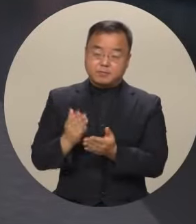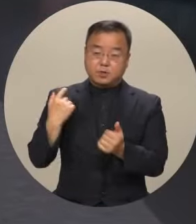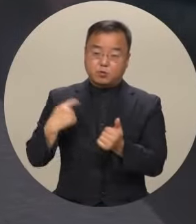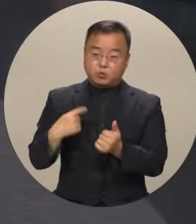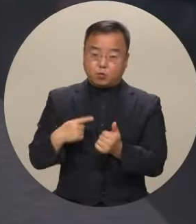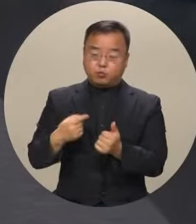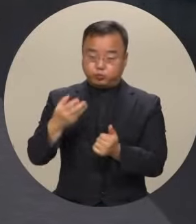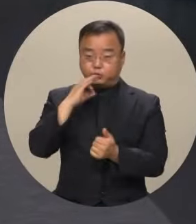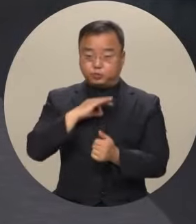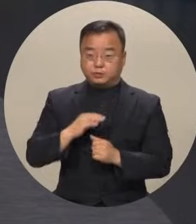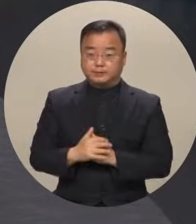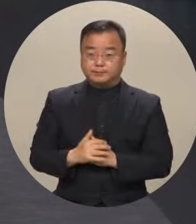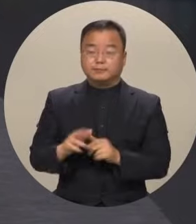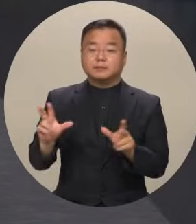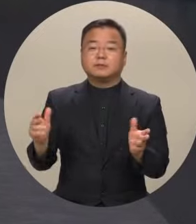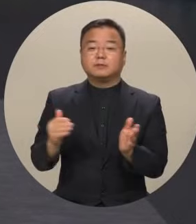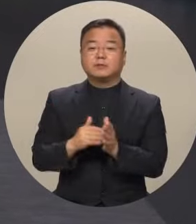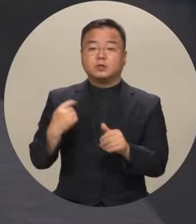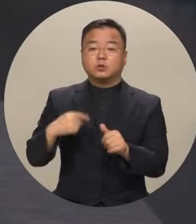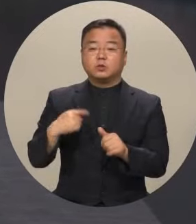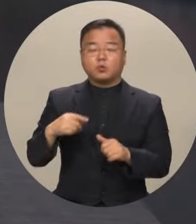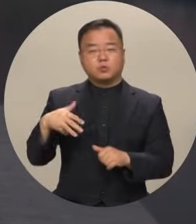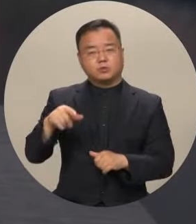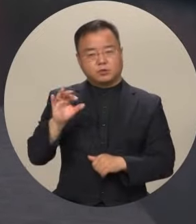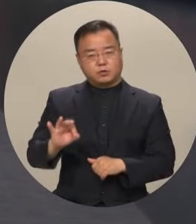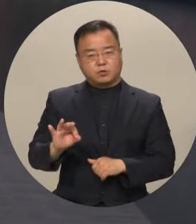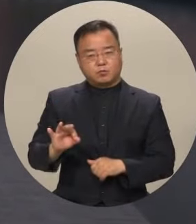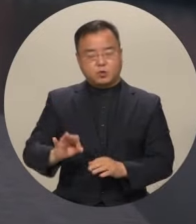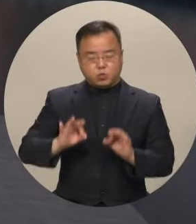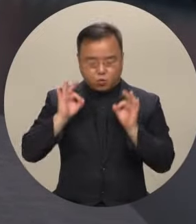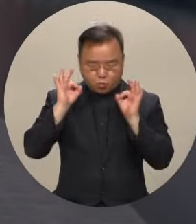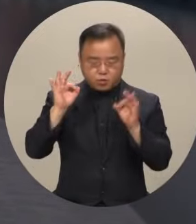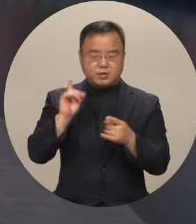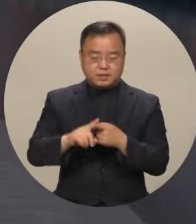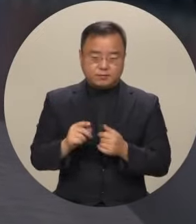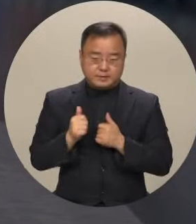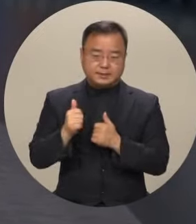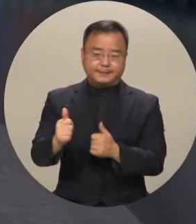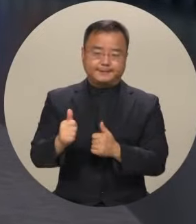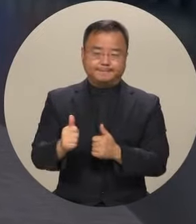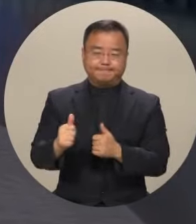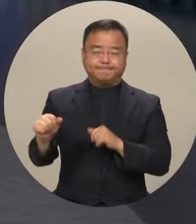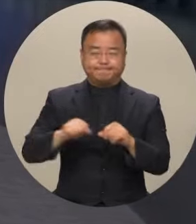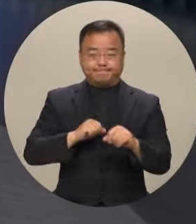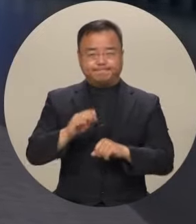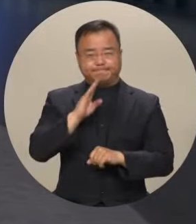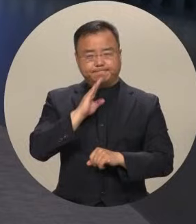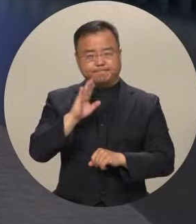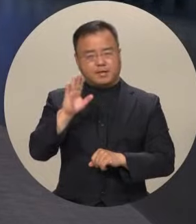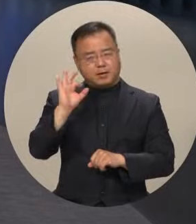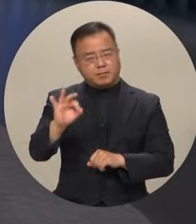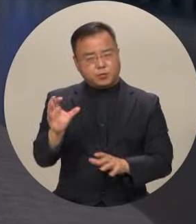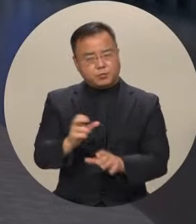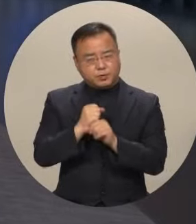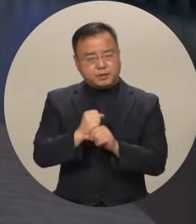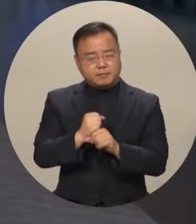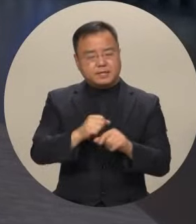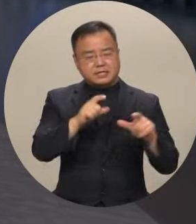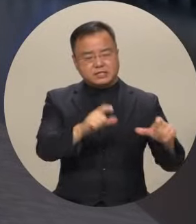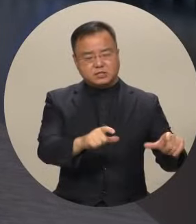있더라고요 지금까지는이 교육 청들의 자발적인 노력에 의존해 온 면이 있는데 사실 어떻게 보면 또 지역과